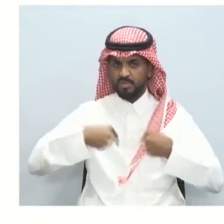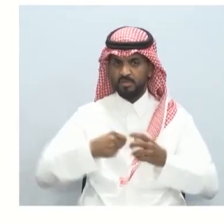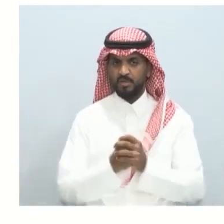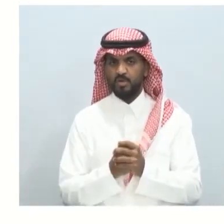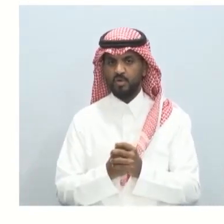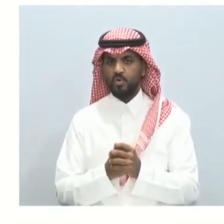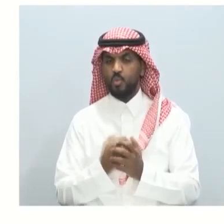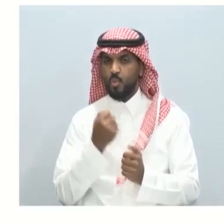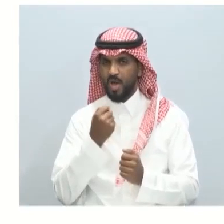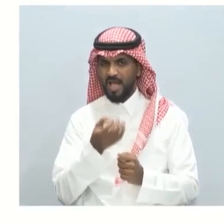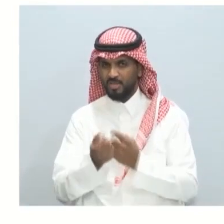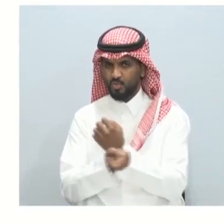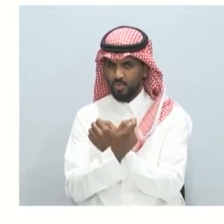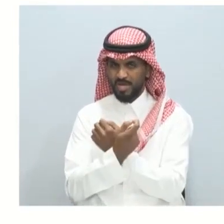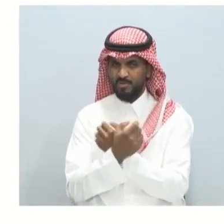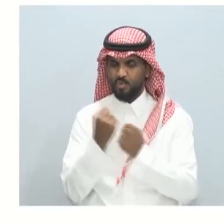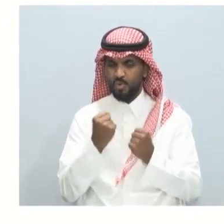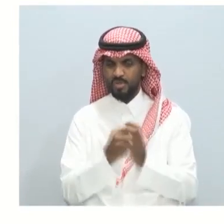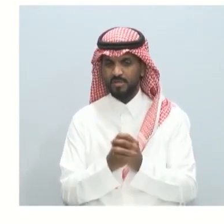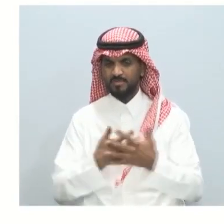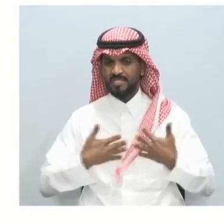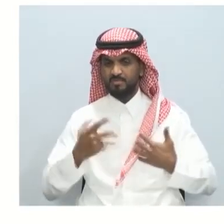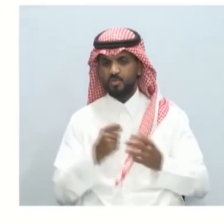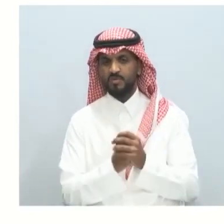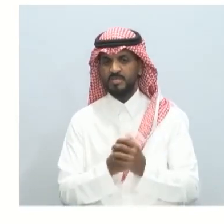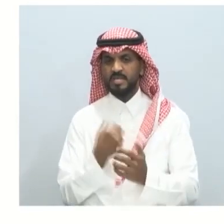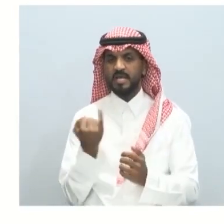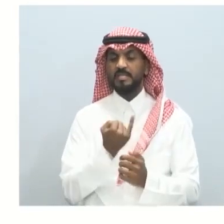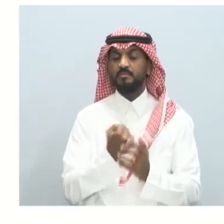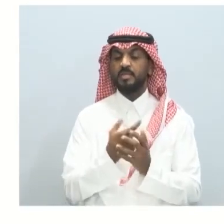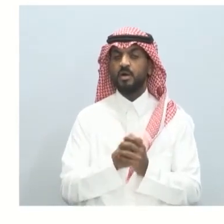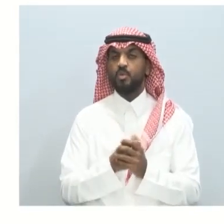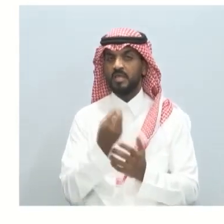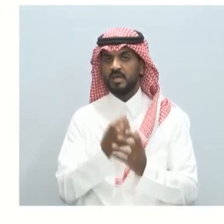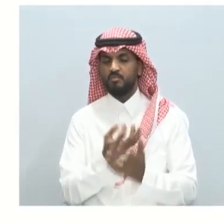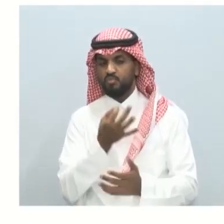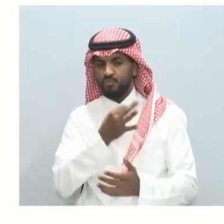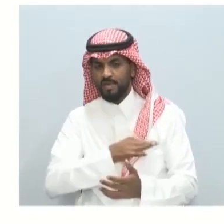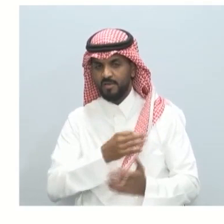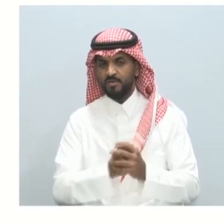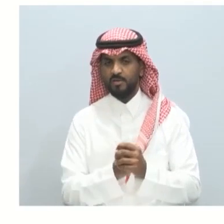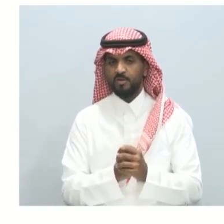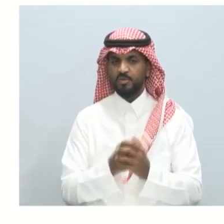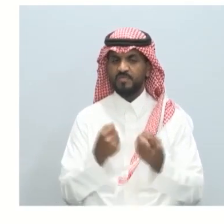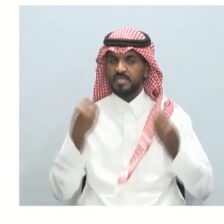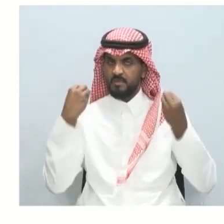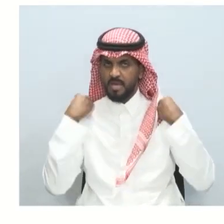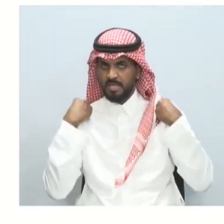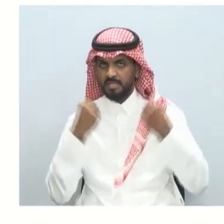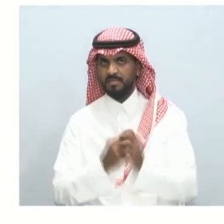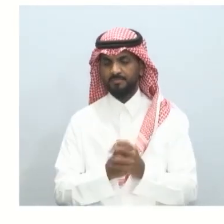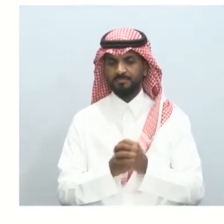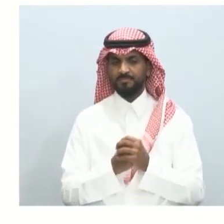وادويه مقويه ابتسم نواف وقال س تم بتناول الغذاء النافع وتنفيذ التمارين